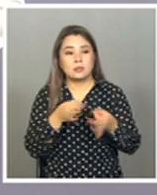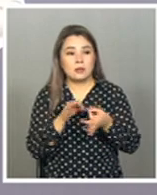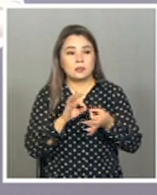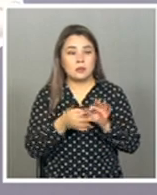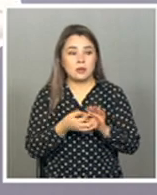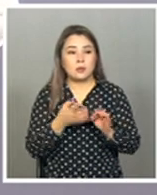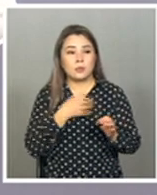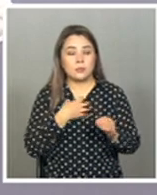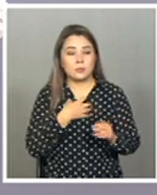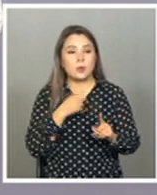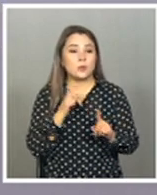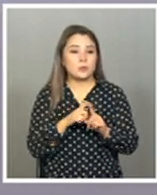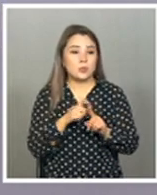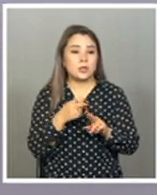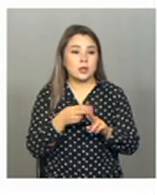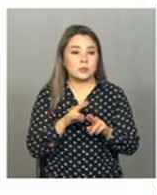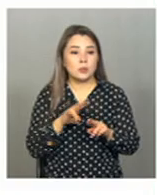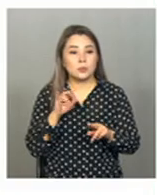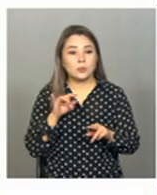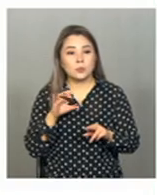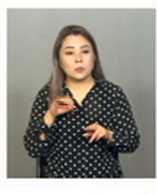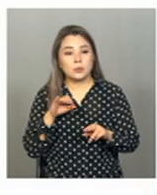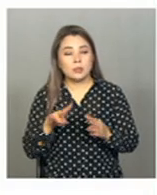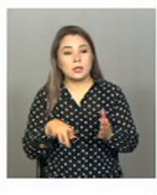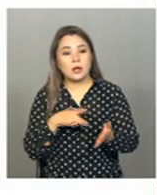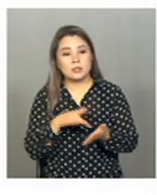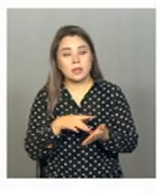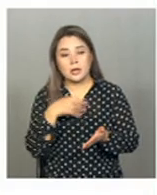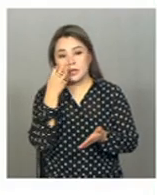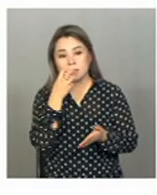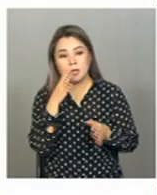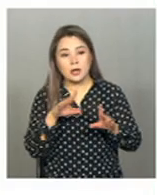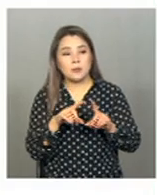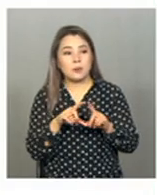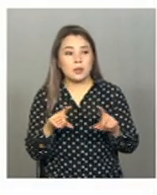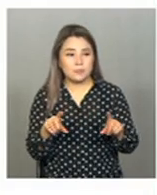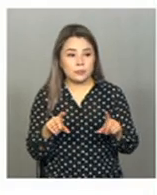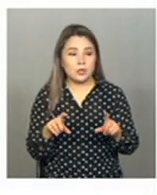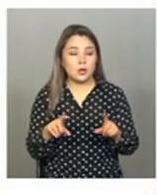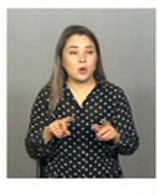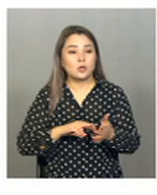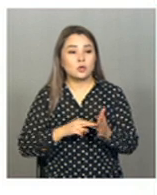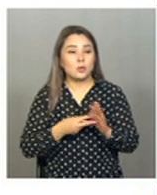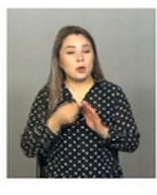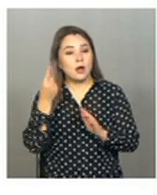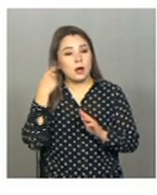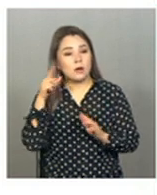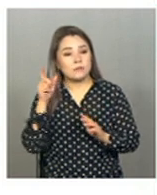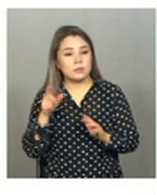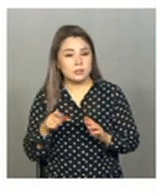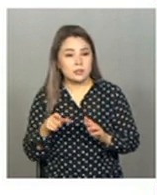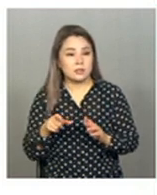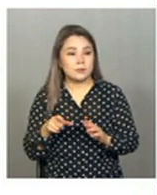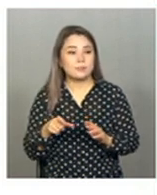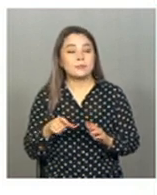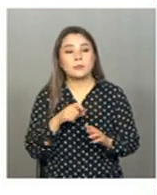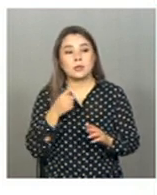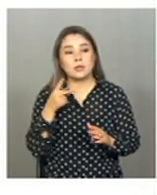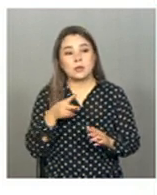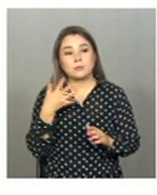сөздер. Нұрсұлтан қаласы, цирк ғимараты, жоба авторы, 2005